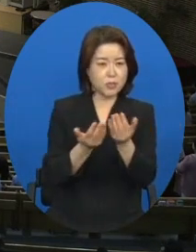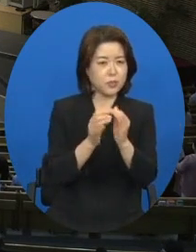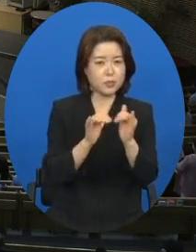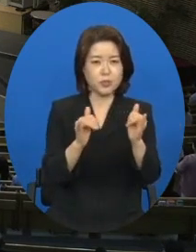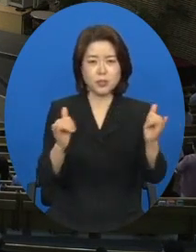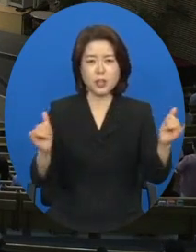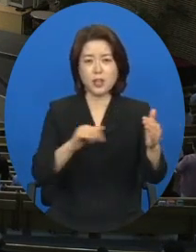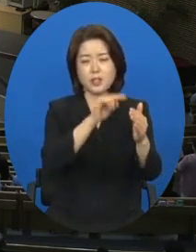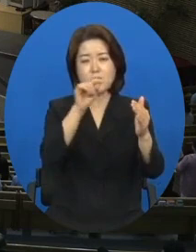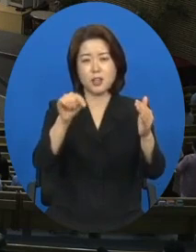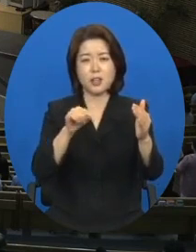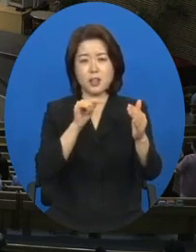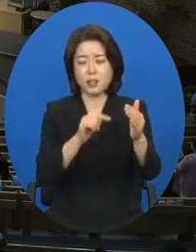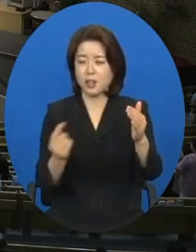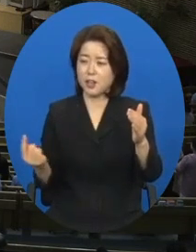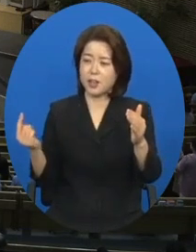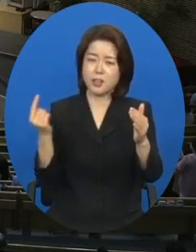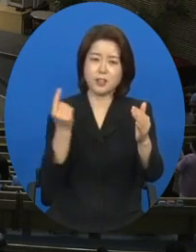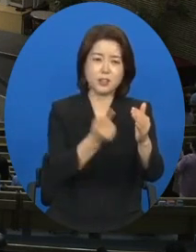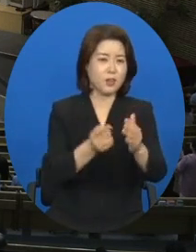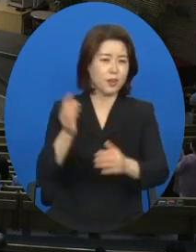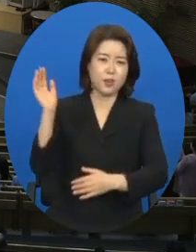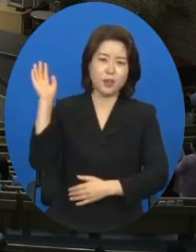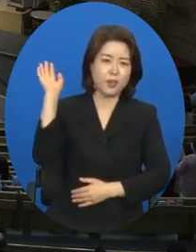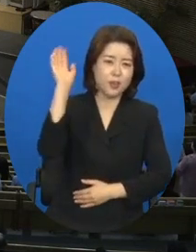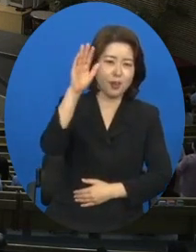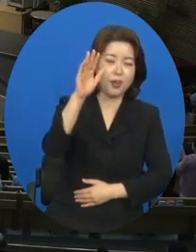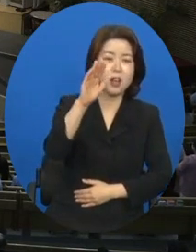만민 중에 나가서